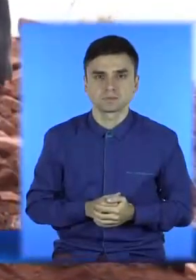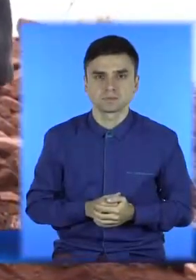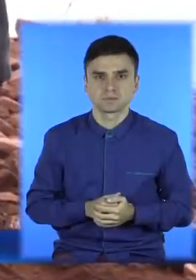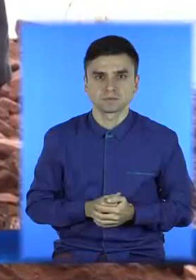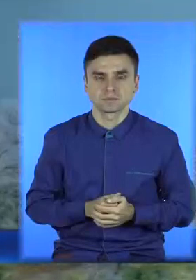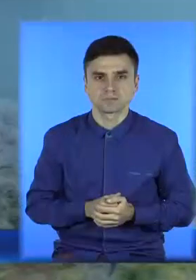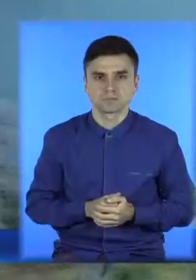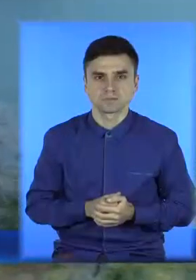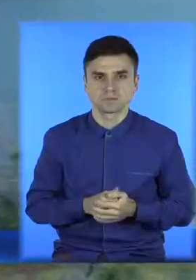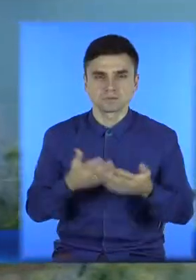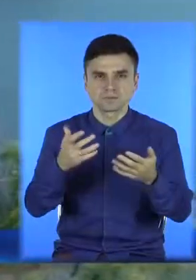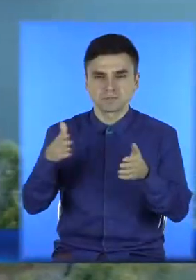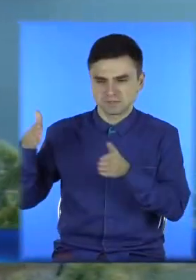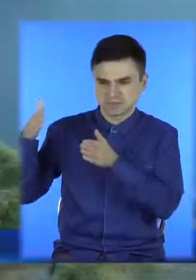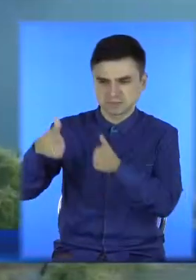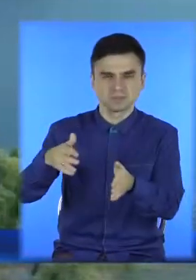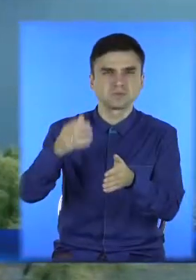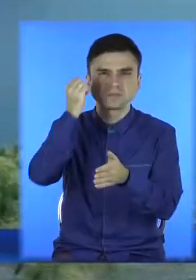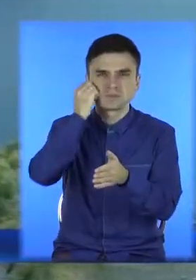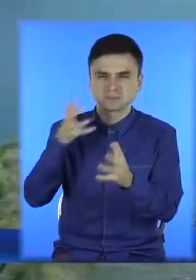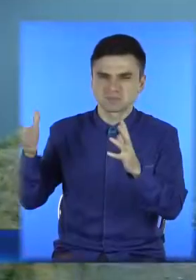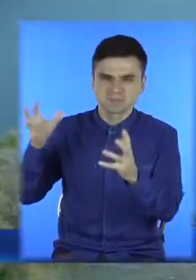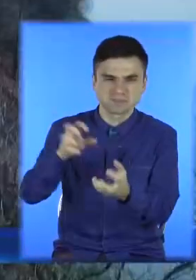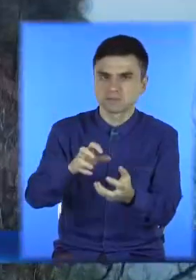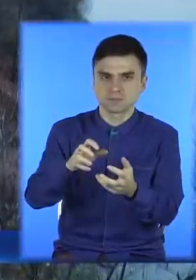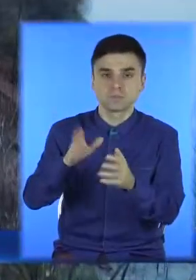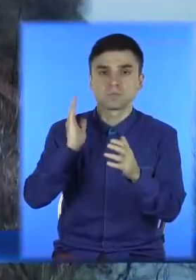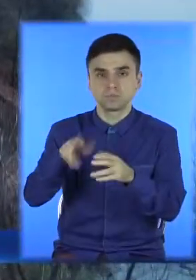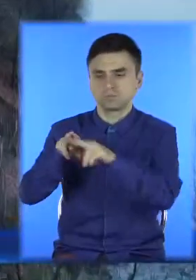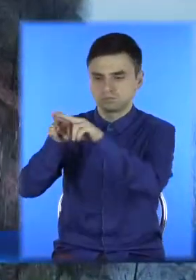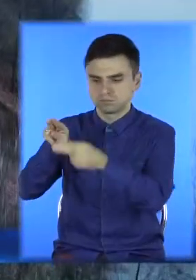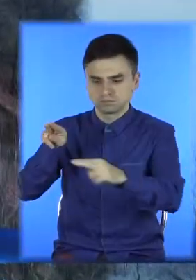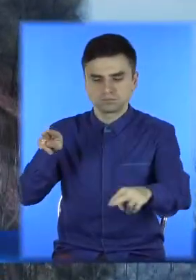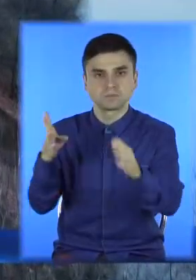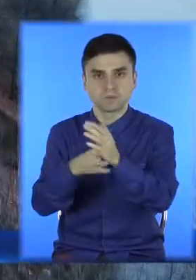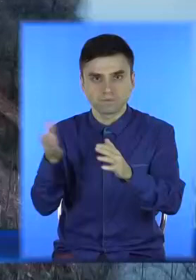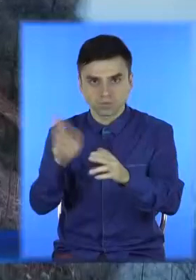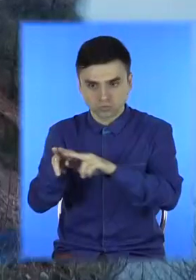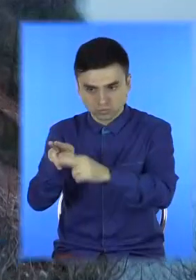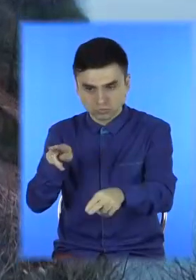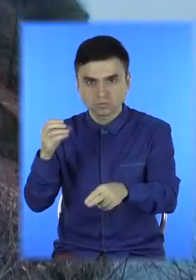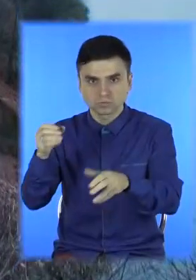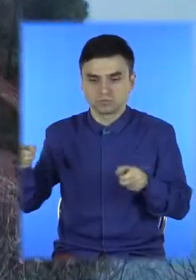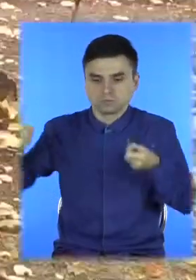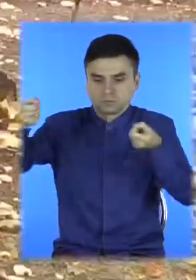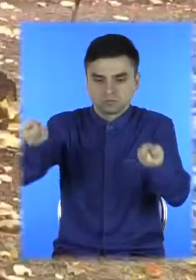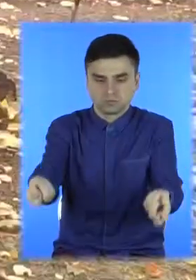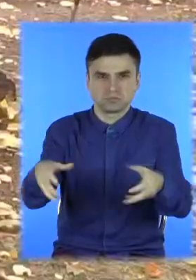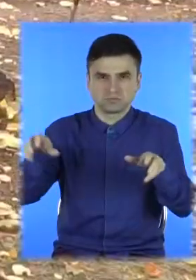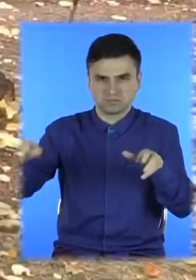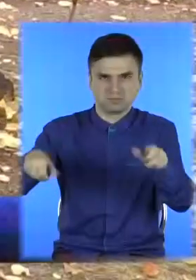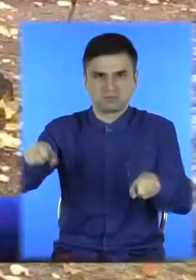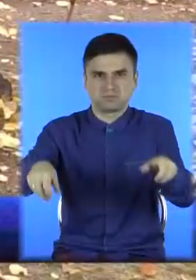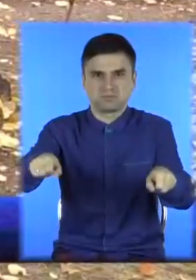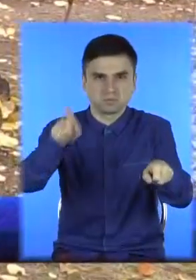бетонні відбійники. Поряд зі сходами буде пологий спуск. Місцеві кажуть, ходити зараз тут небезпечно, а іншої дороги немає. Вона